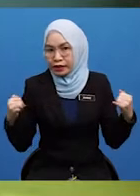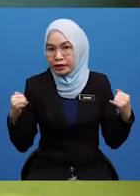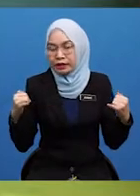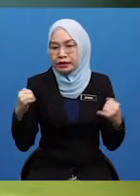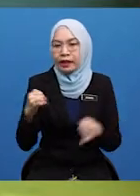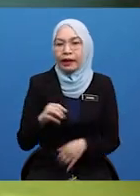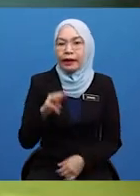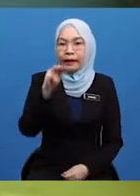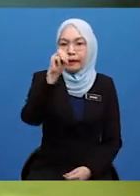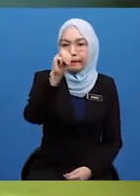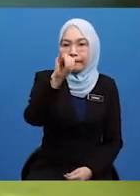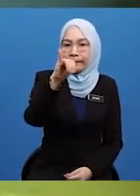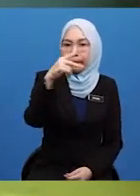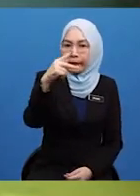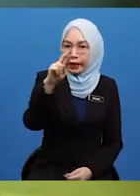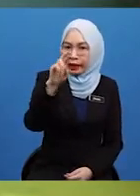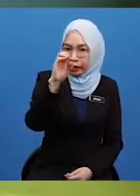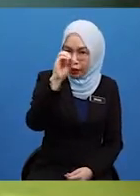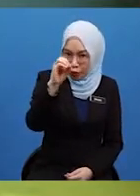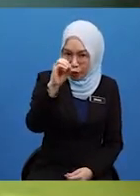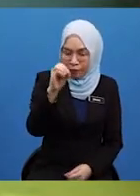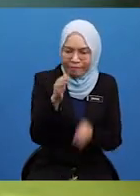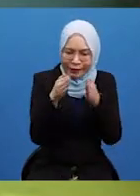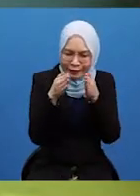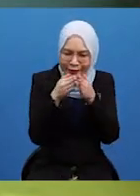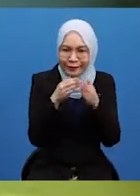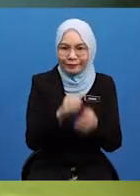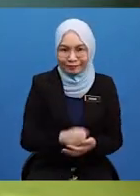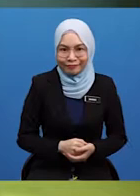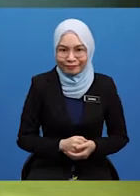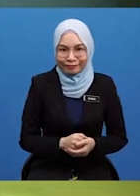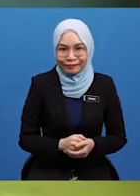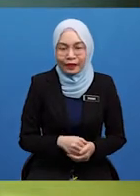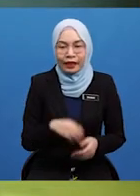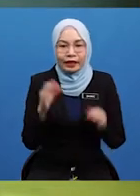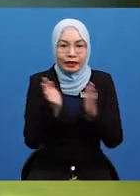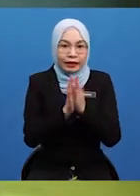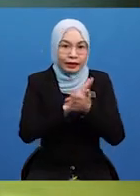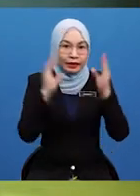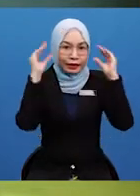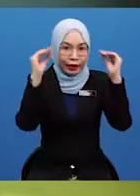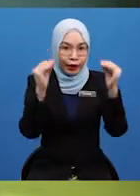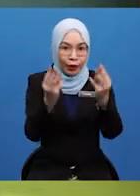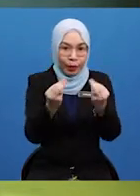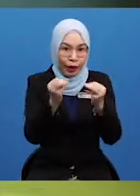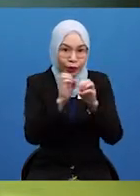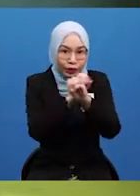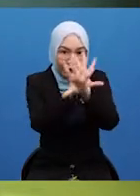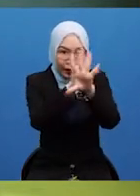mengenai setting Set satu jadi cek guna kerasan pula mengenai